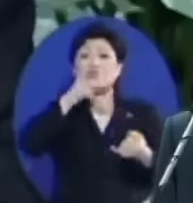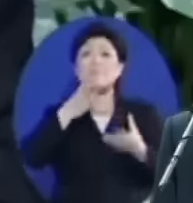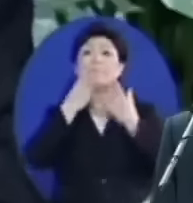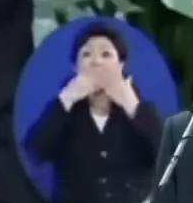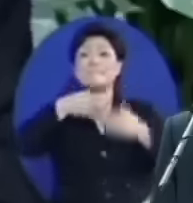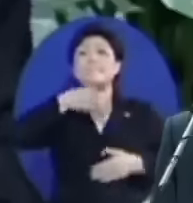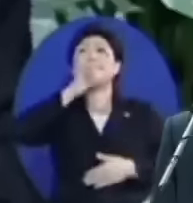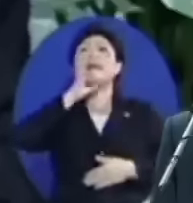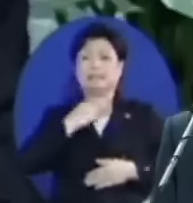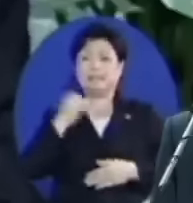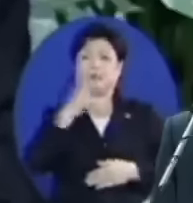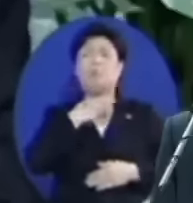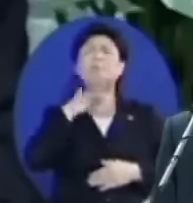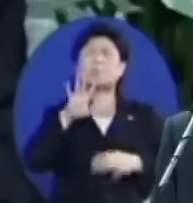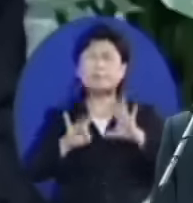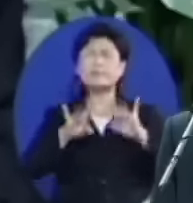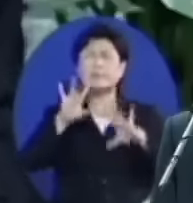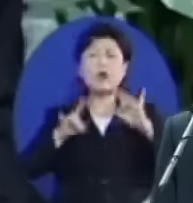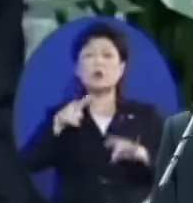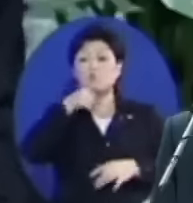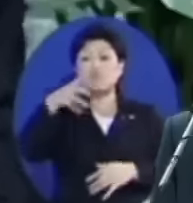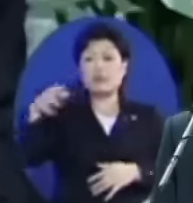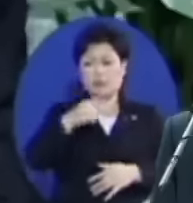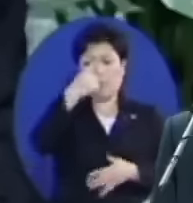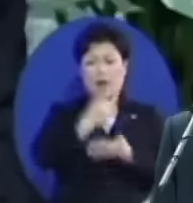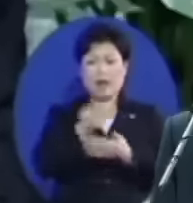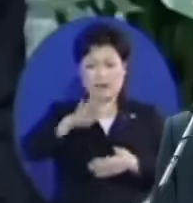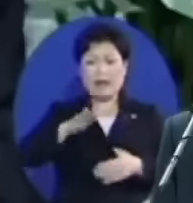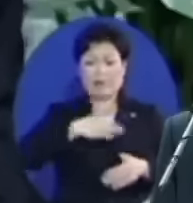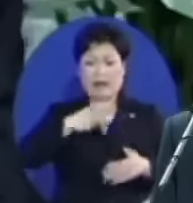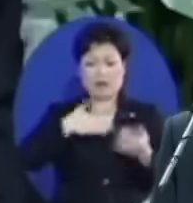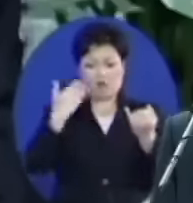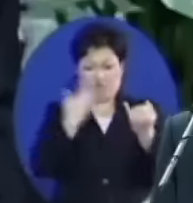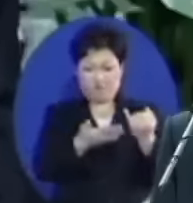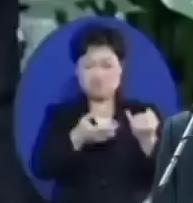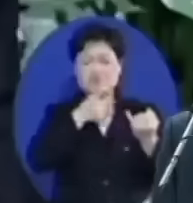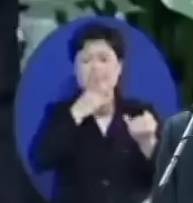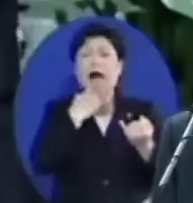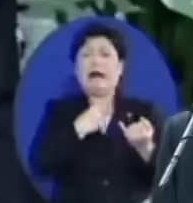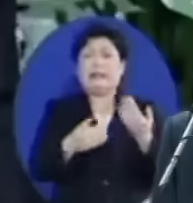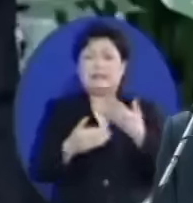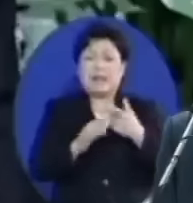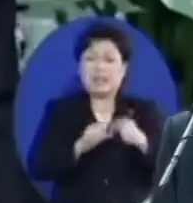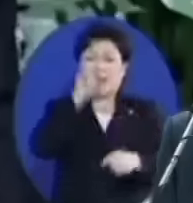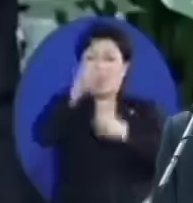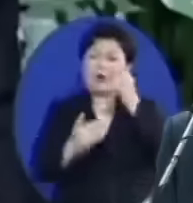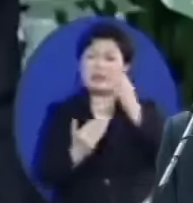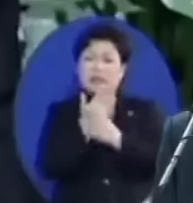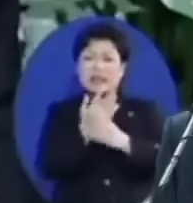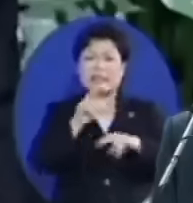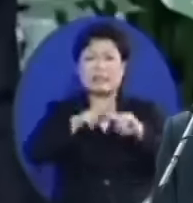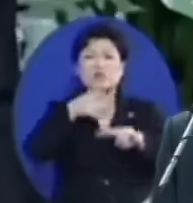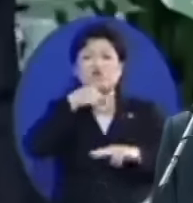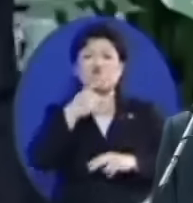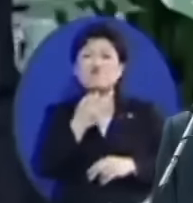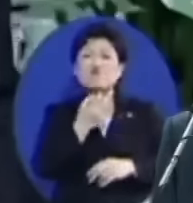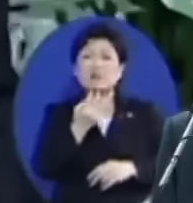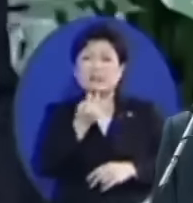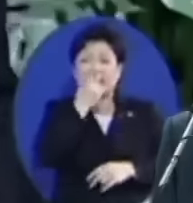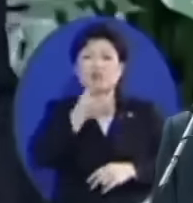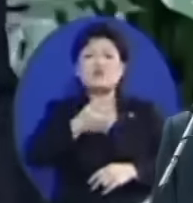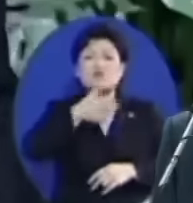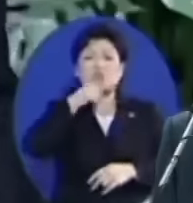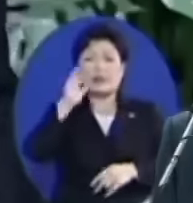마시면 또 목말라서 또 물 길러러 오지. 내가 주는 물을 마시면 영원히 솟아나는 생수가 되어서